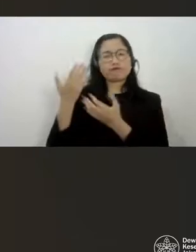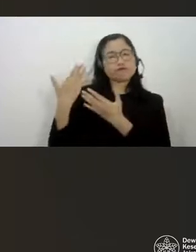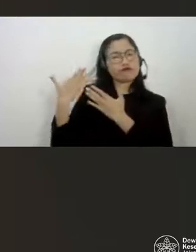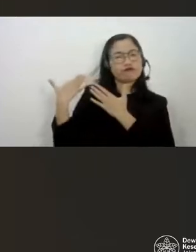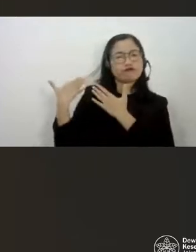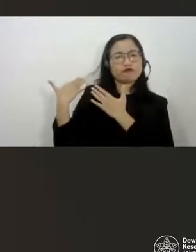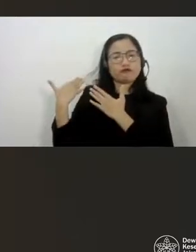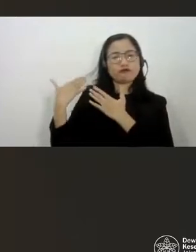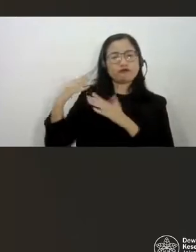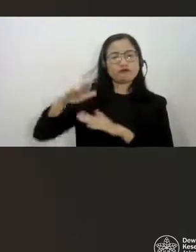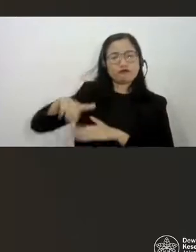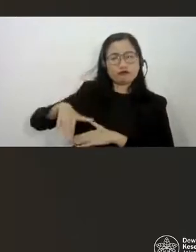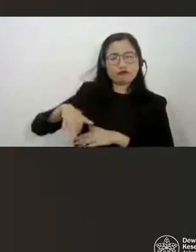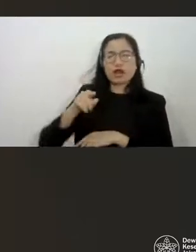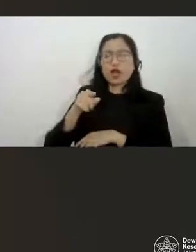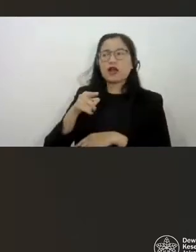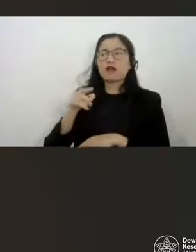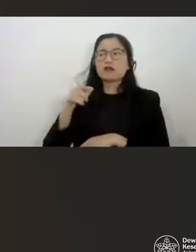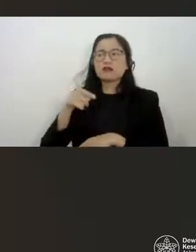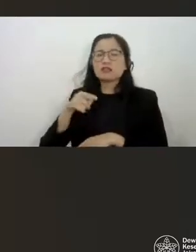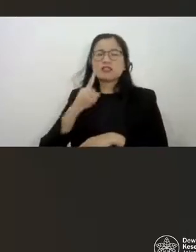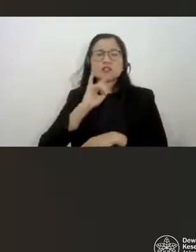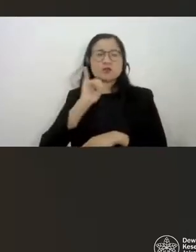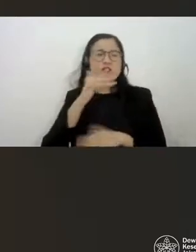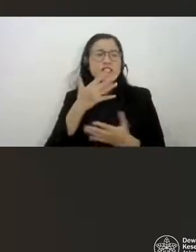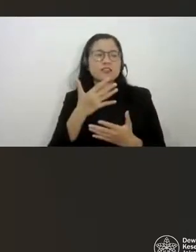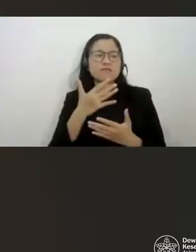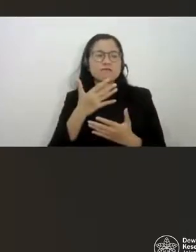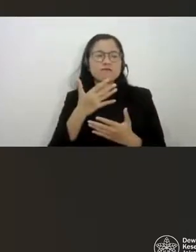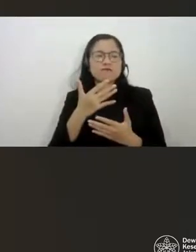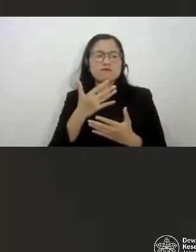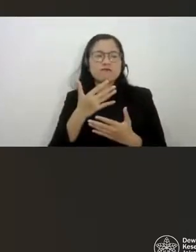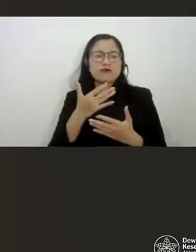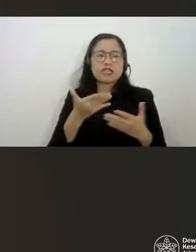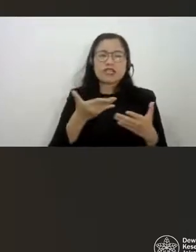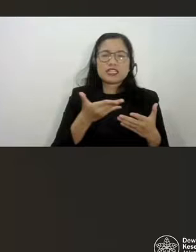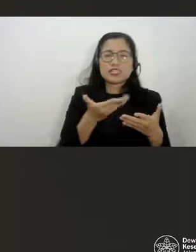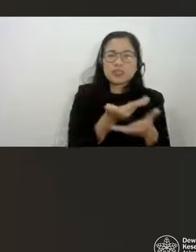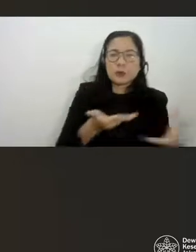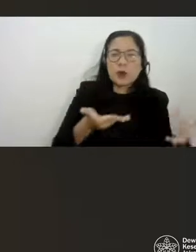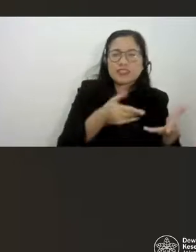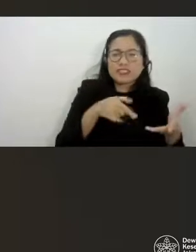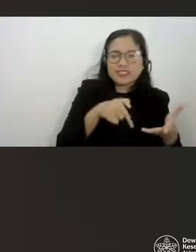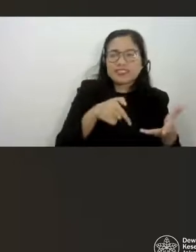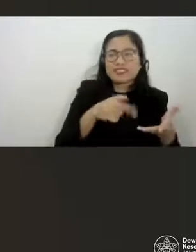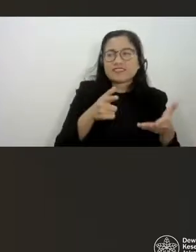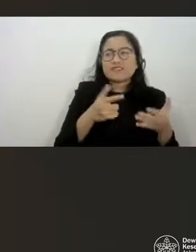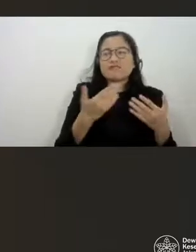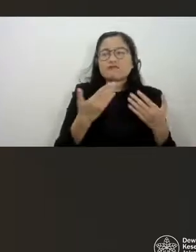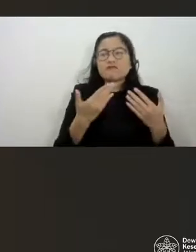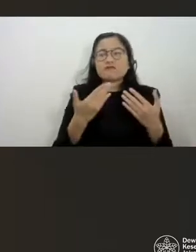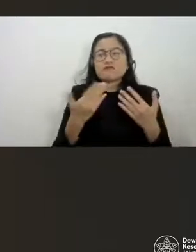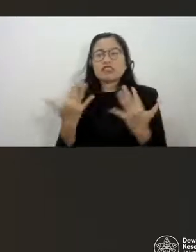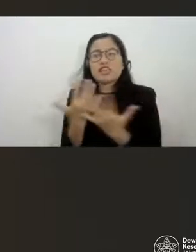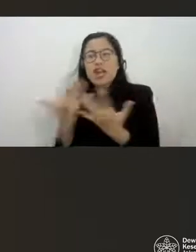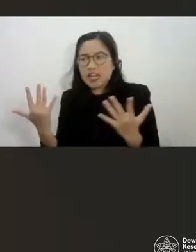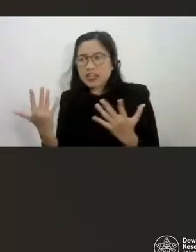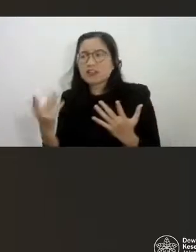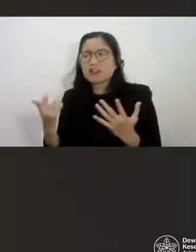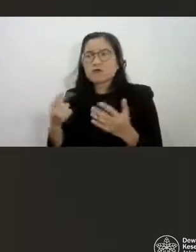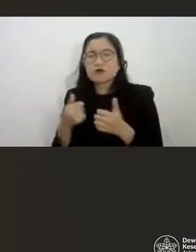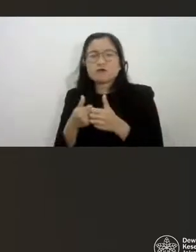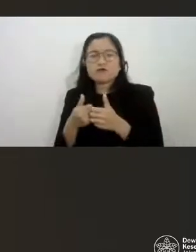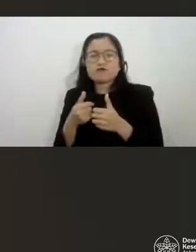religiositas negara itu berbanding terbalik ya dengan tingkat kemajuan bahkan juga tingkat kebahagiaan